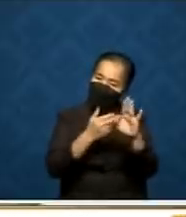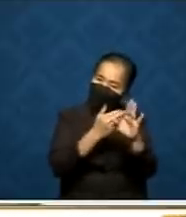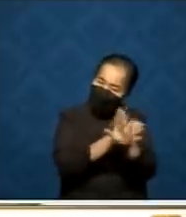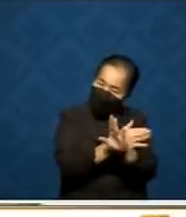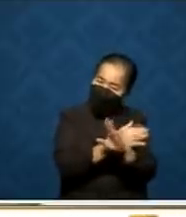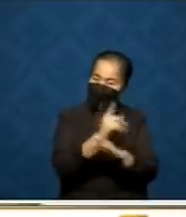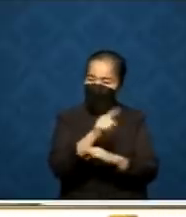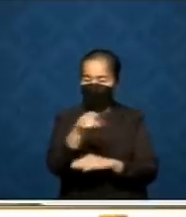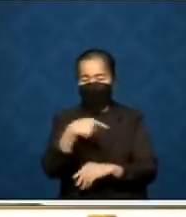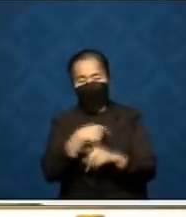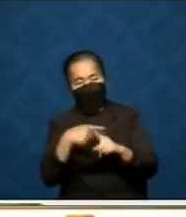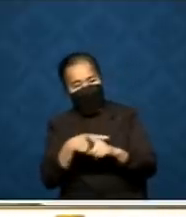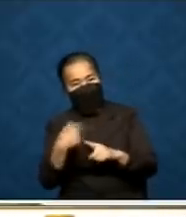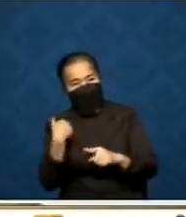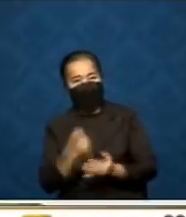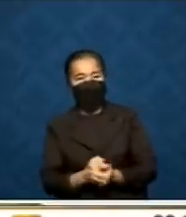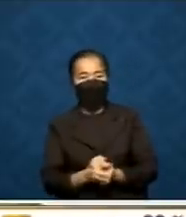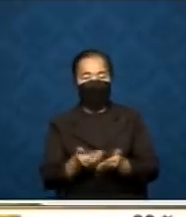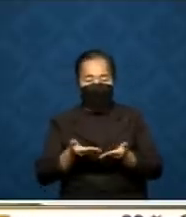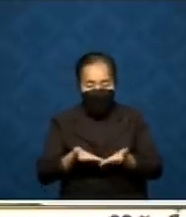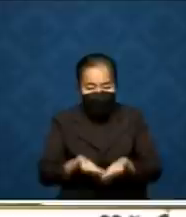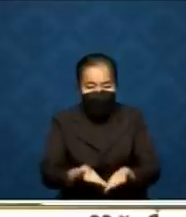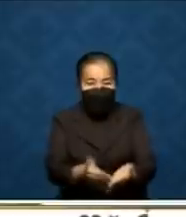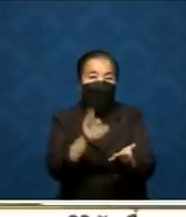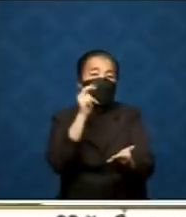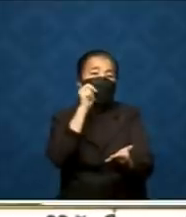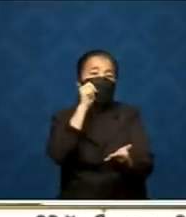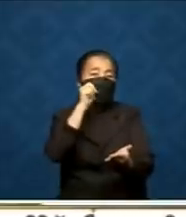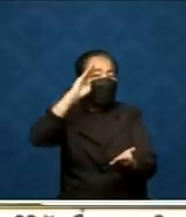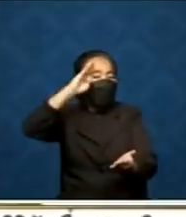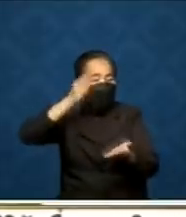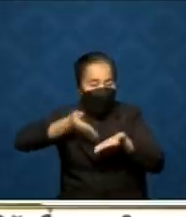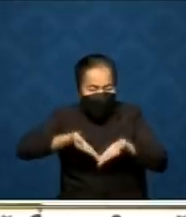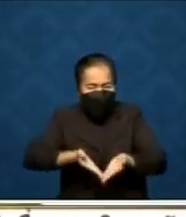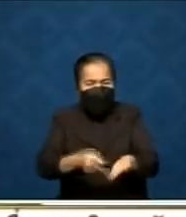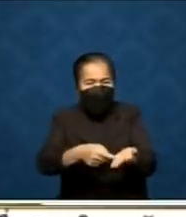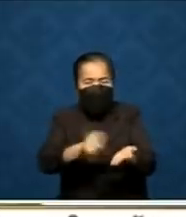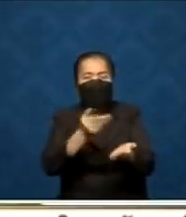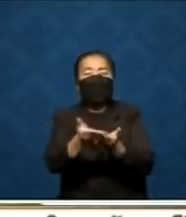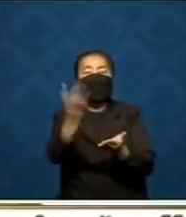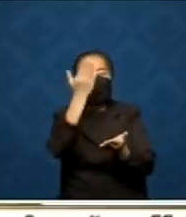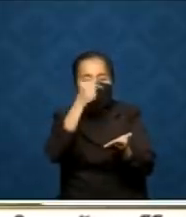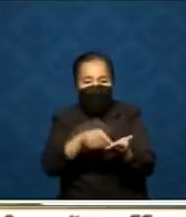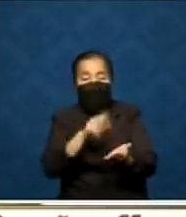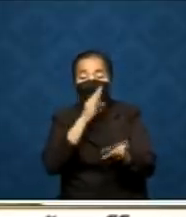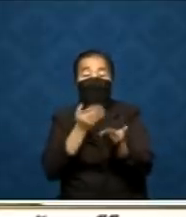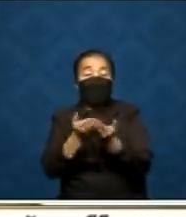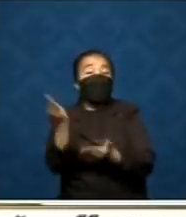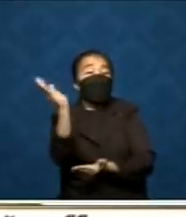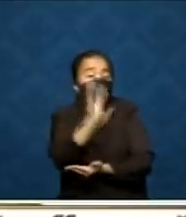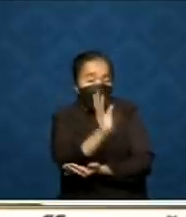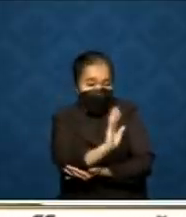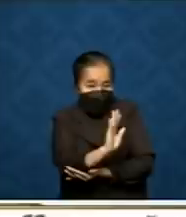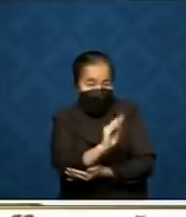แกก็ยังปักใจอยู่แหละว่าเรือดำน้ำ 4หมื่นล้านเนี่ยแต่ถ้าไม่ซื้อเสีย